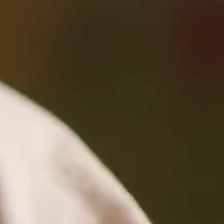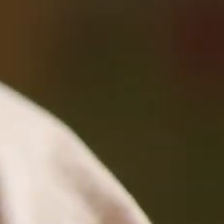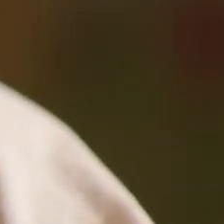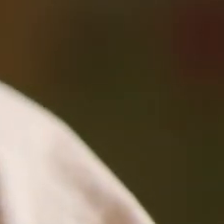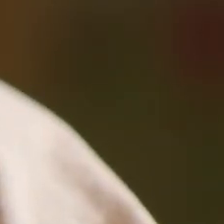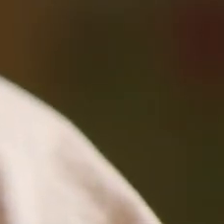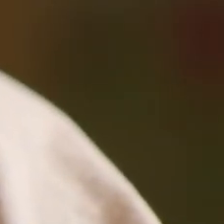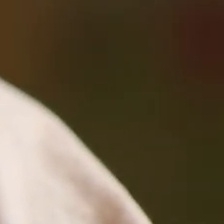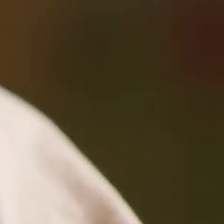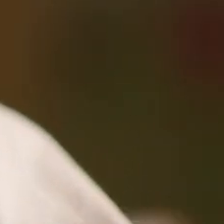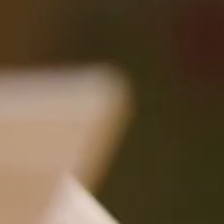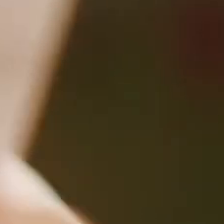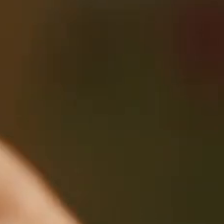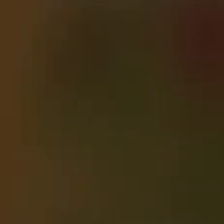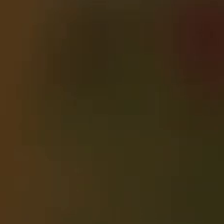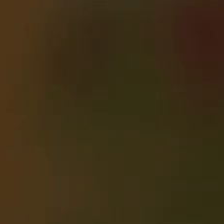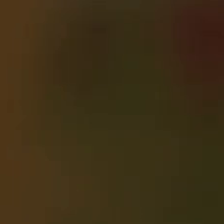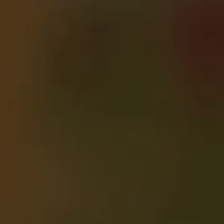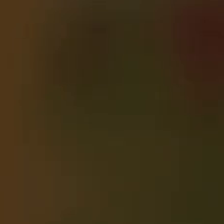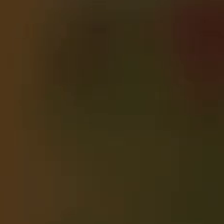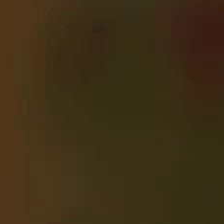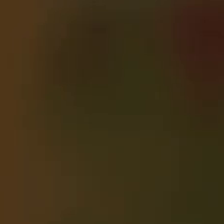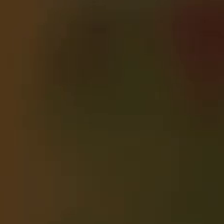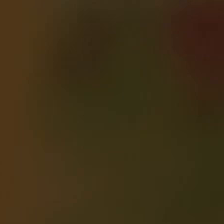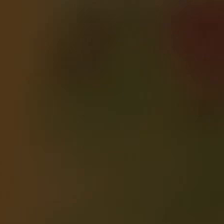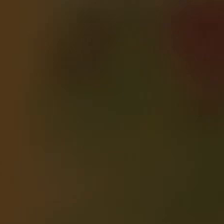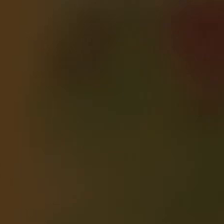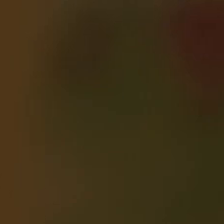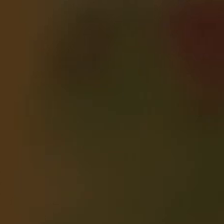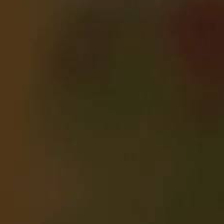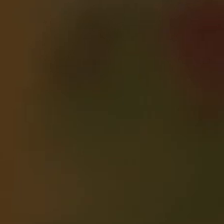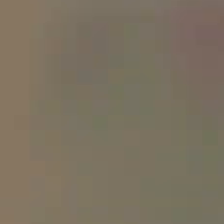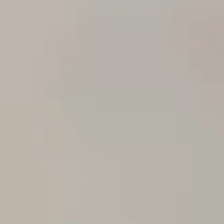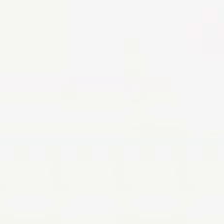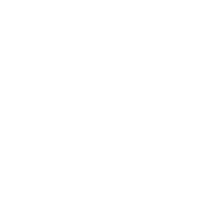Mari bersama junjung tinggi nilai kekeluargaan dan gotong royong.